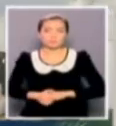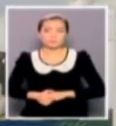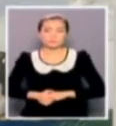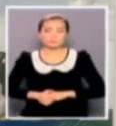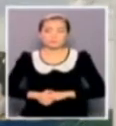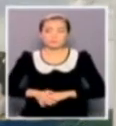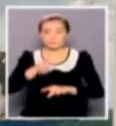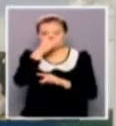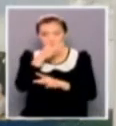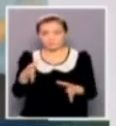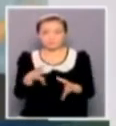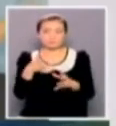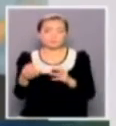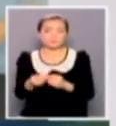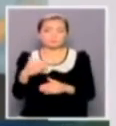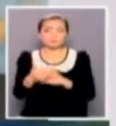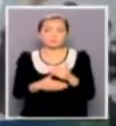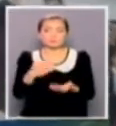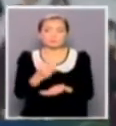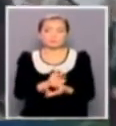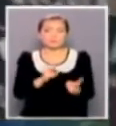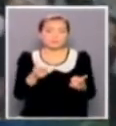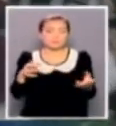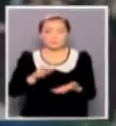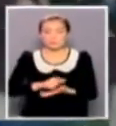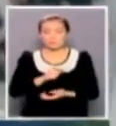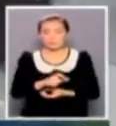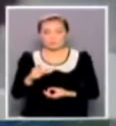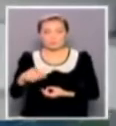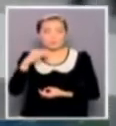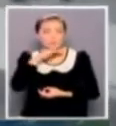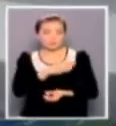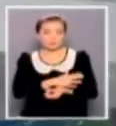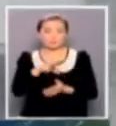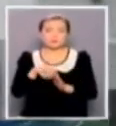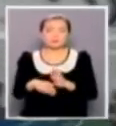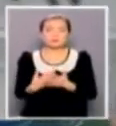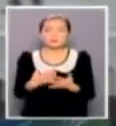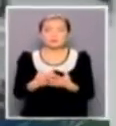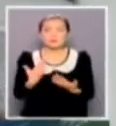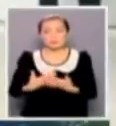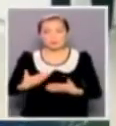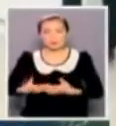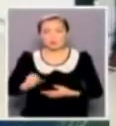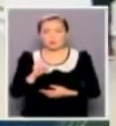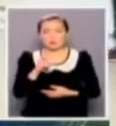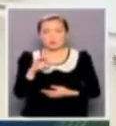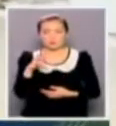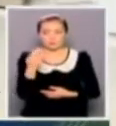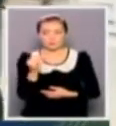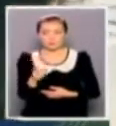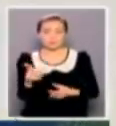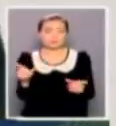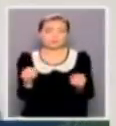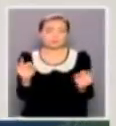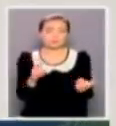Мәдени индустрияның ажырамас бөлшегіне айналған би өнерімен айналысатындар аз емес. Олардың қатарында кейгездері Ақбөбек Мұқадес қызымен